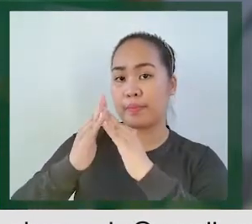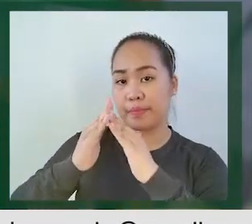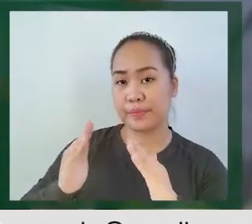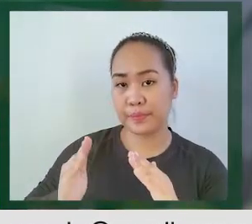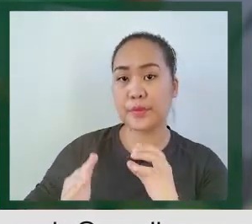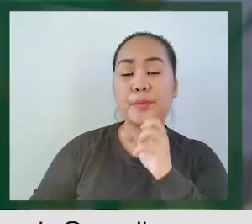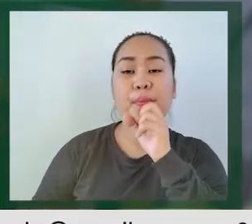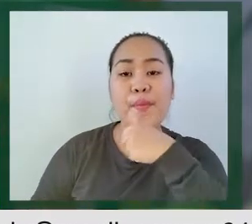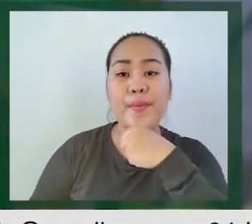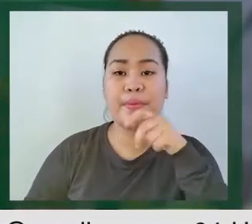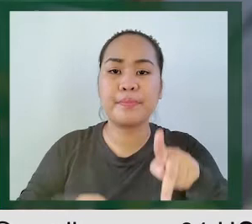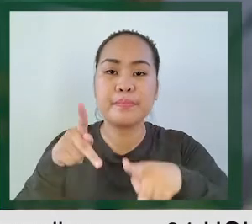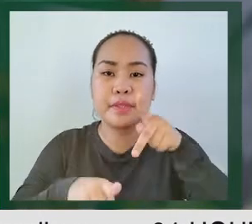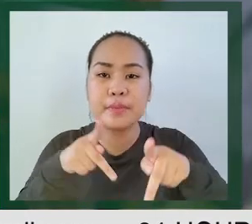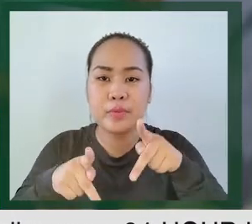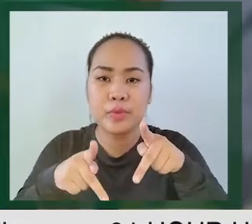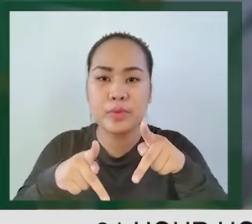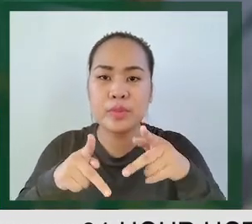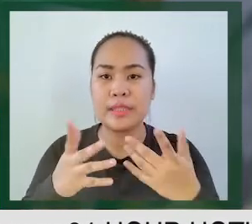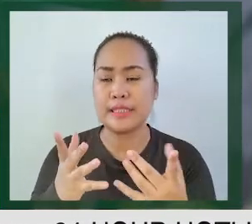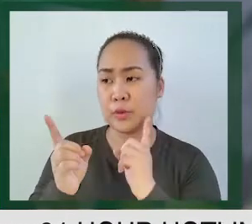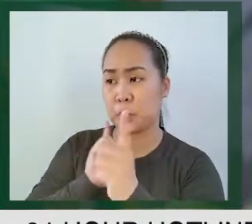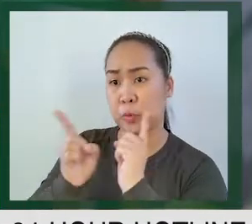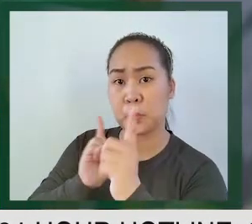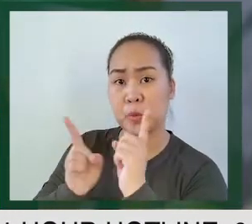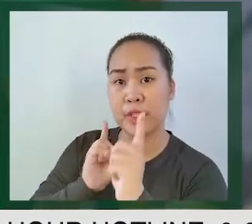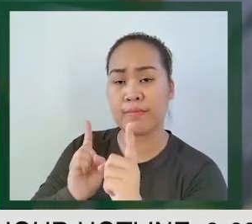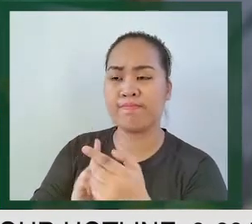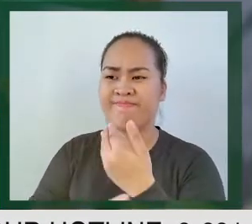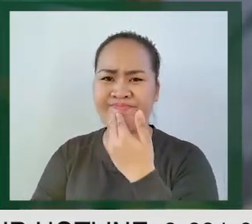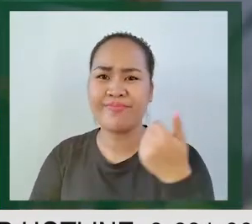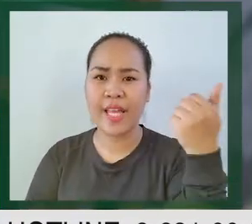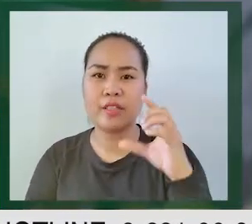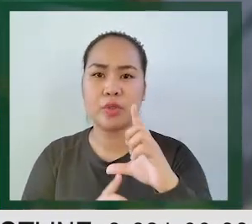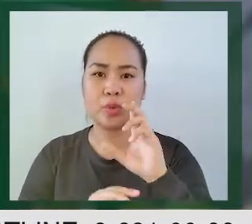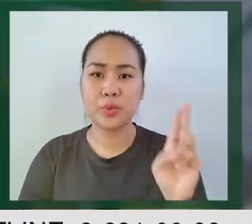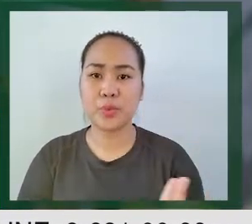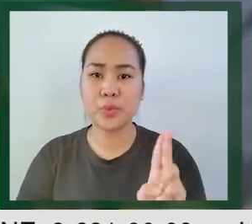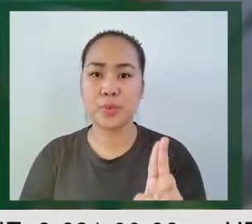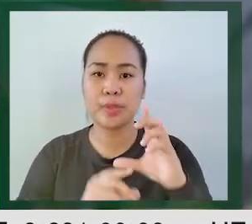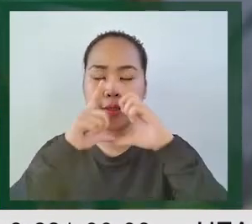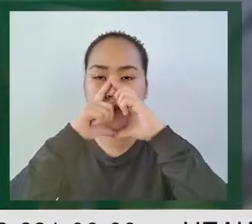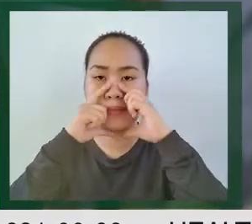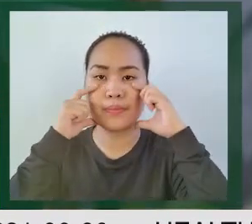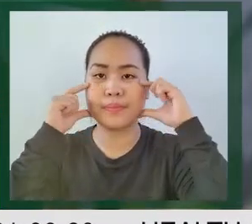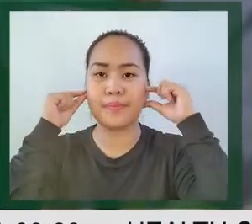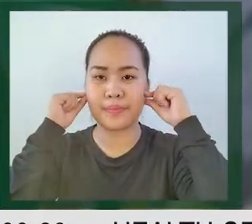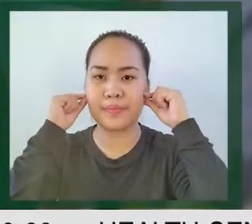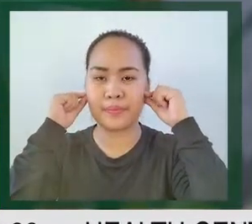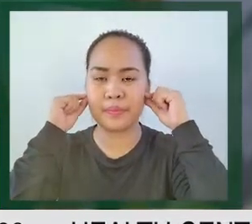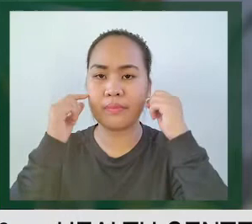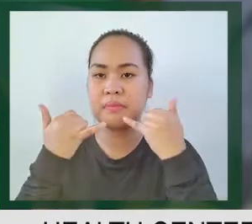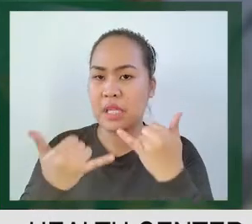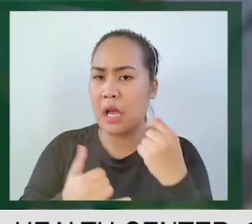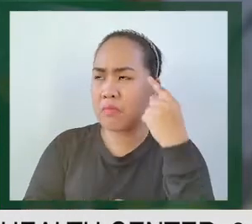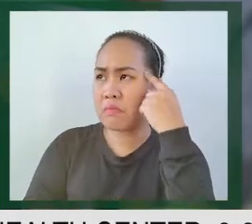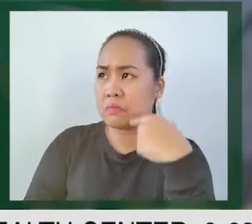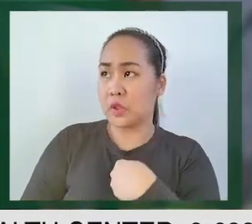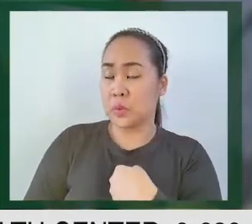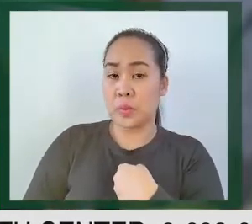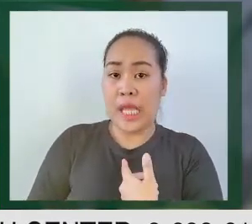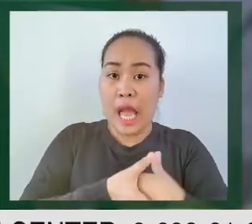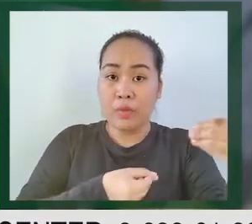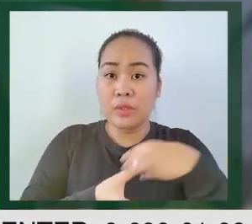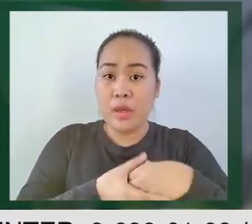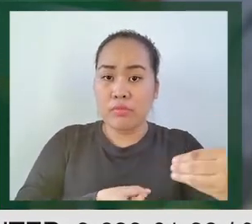tayo yung lumalabas, di ba? Let's keep our distance. Diba? Yun po. Pag may kasama tayong buntis, diba? Sa mga